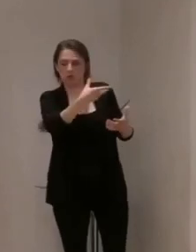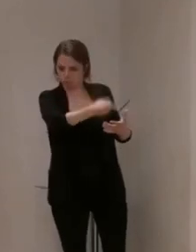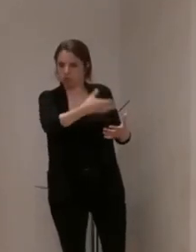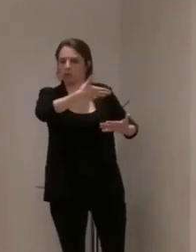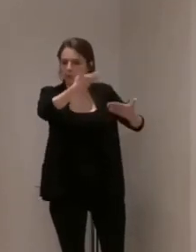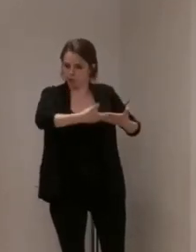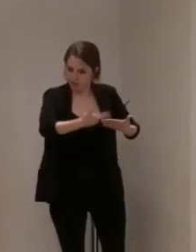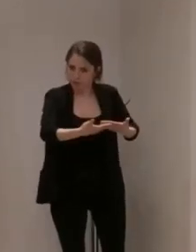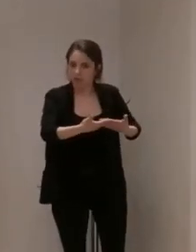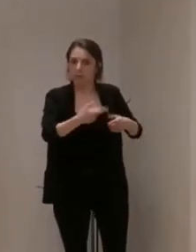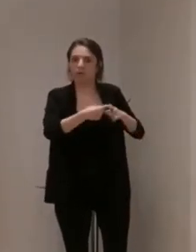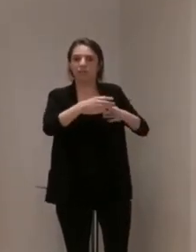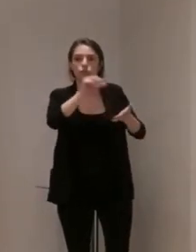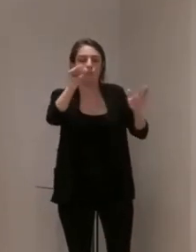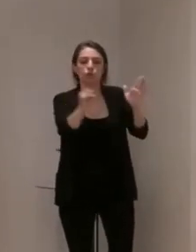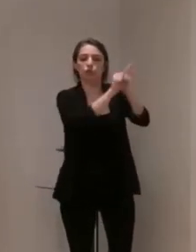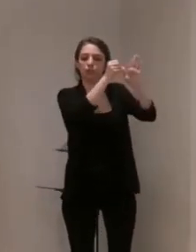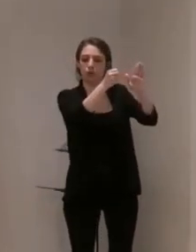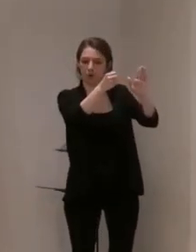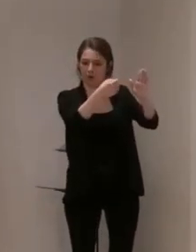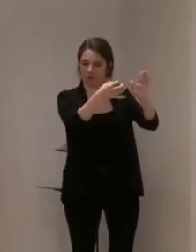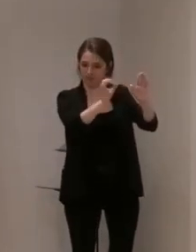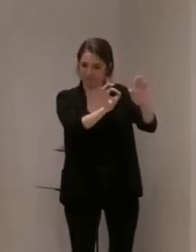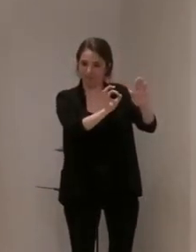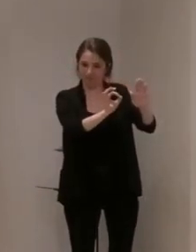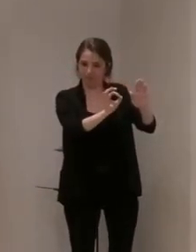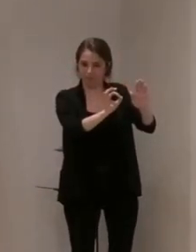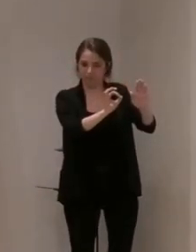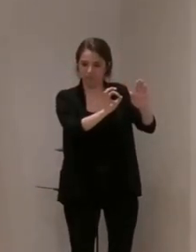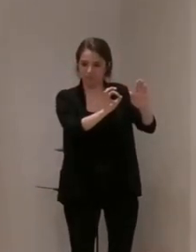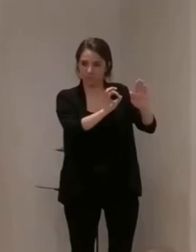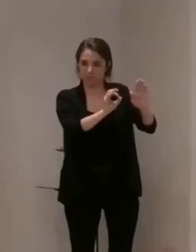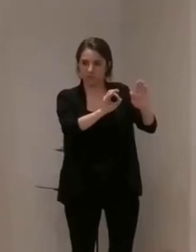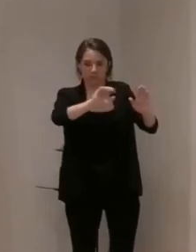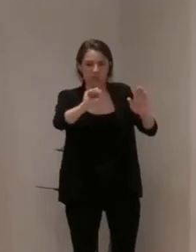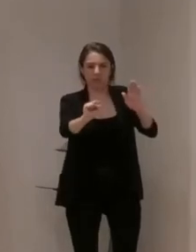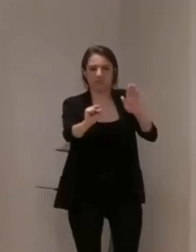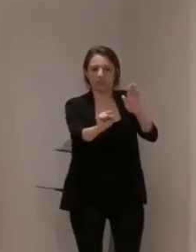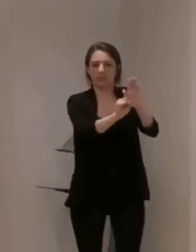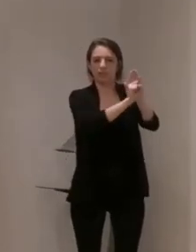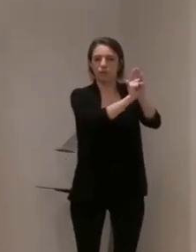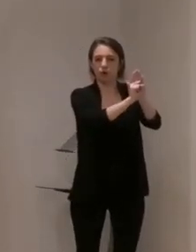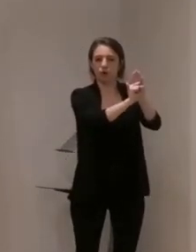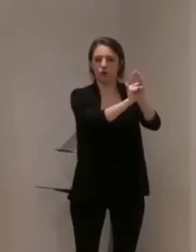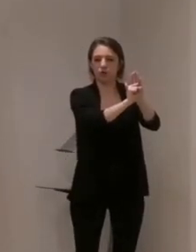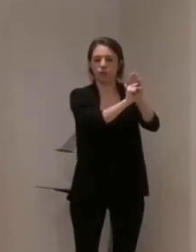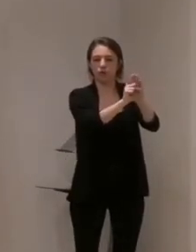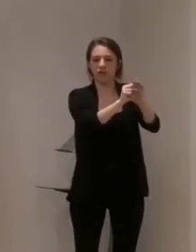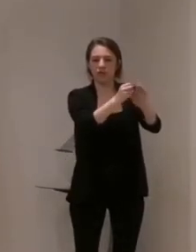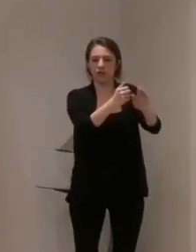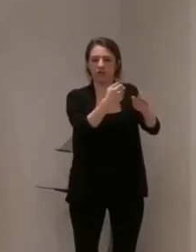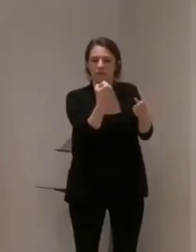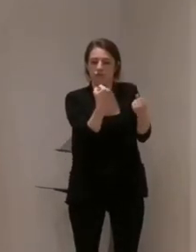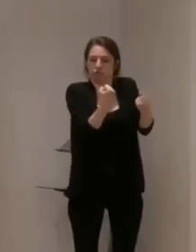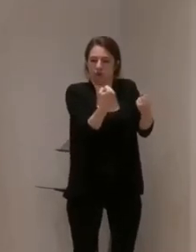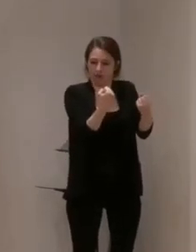Aquest és el símbol d'una presència, d'una presència hegemònica, d'una presència en situació de domini, i